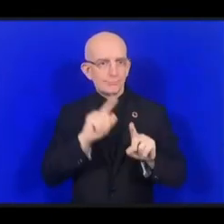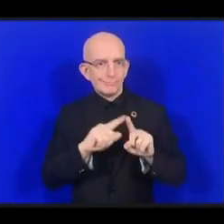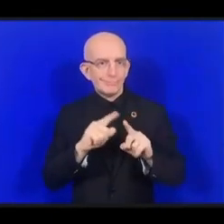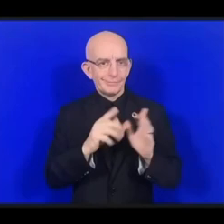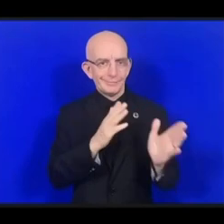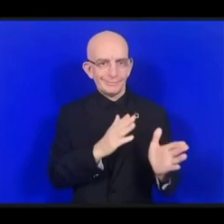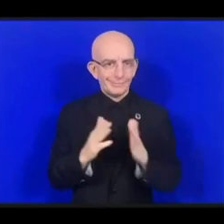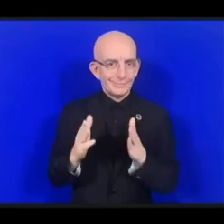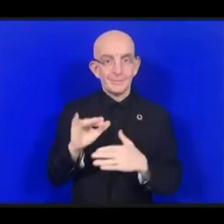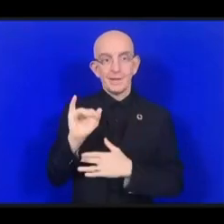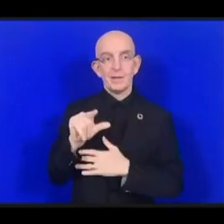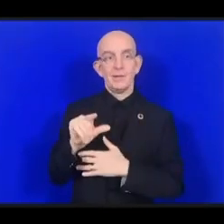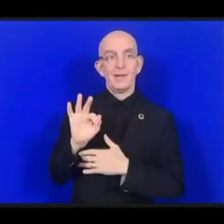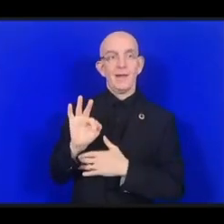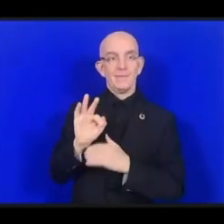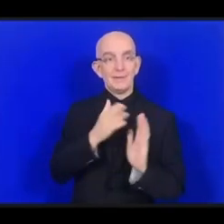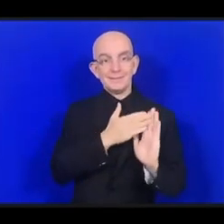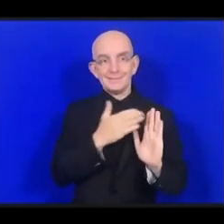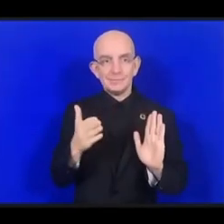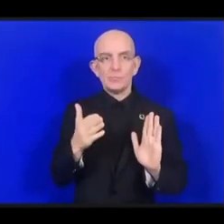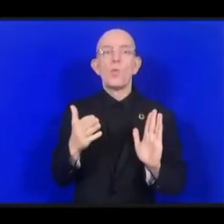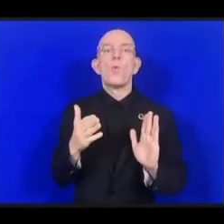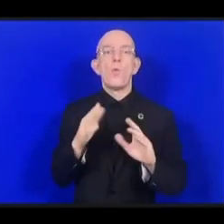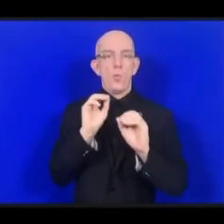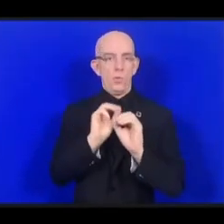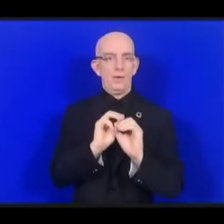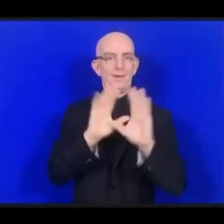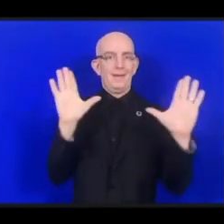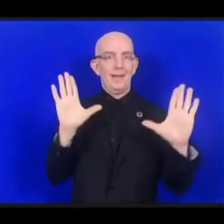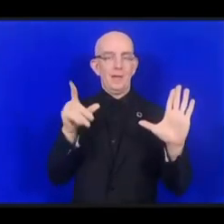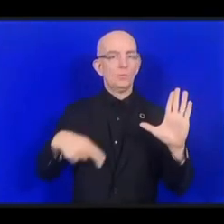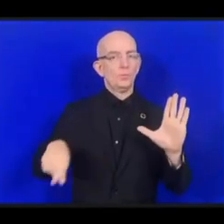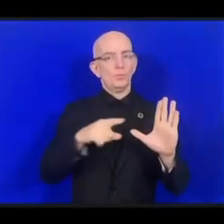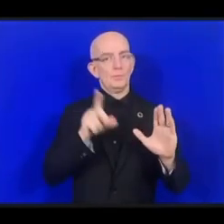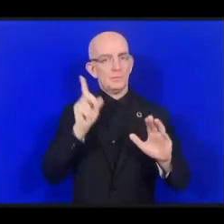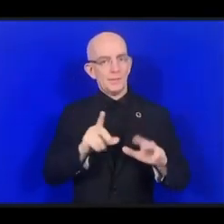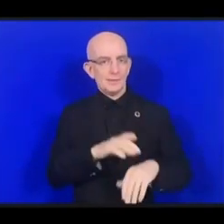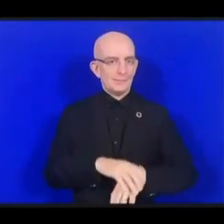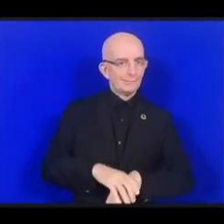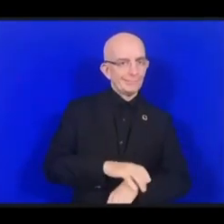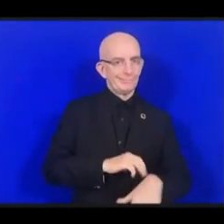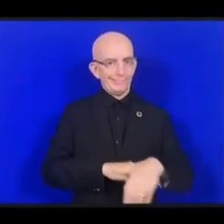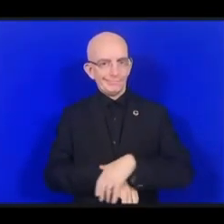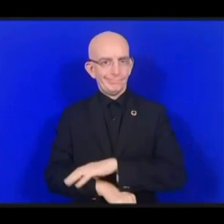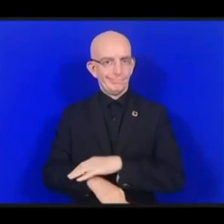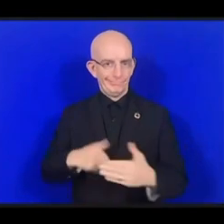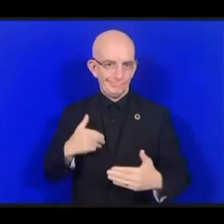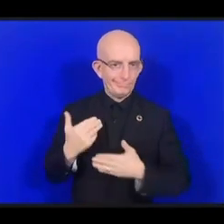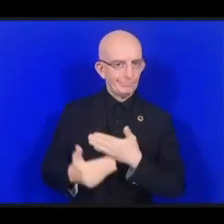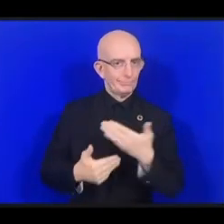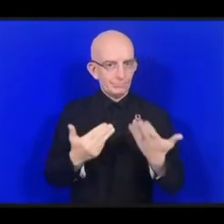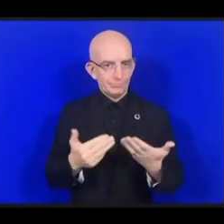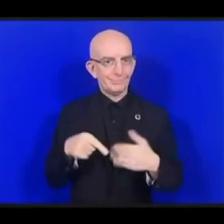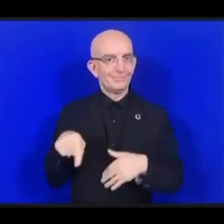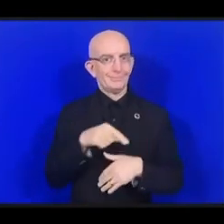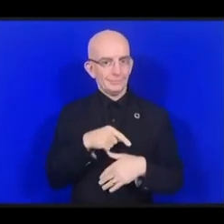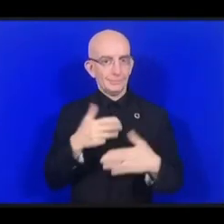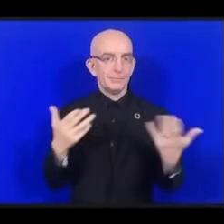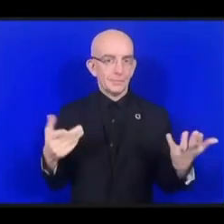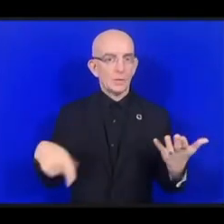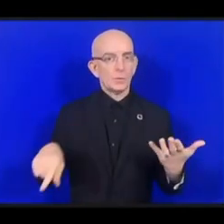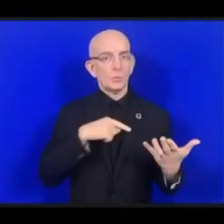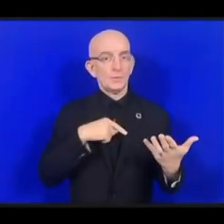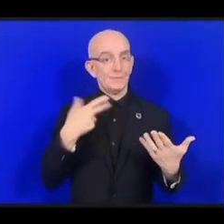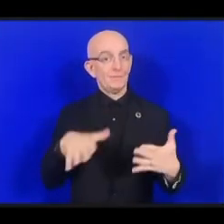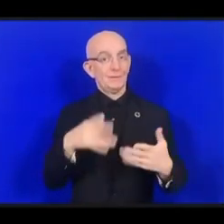いかなければいけない我々が望むインターネットあらゆる人を後押しするためのインターネットというテーマ